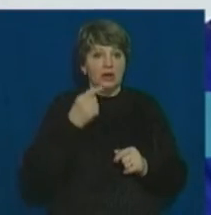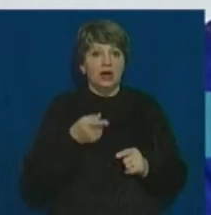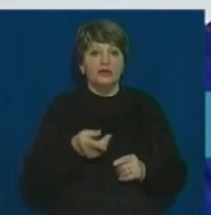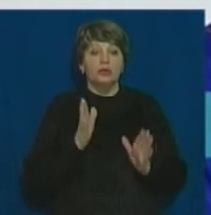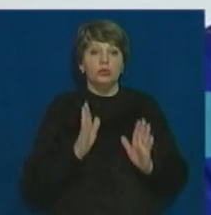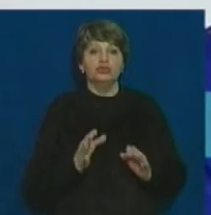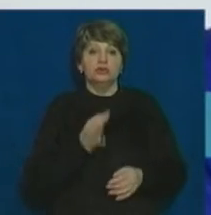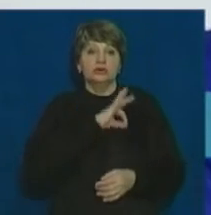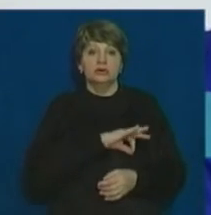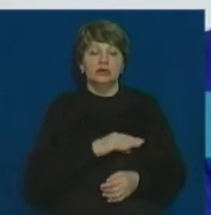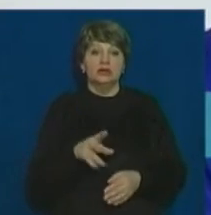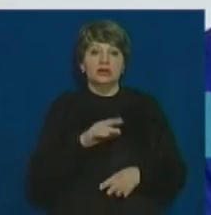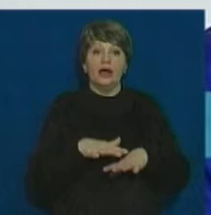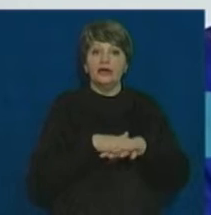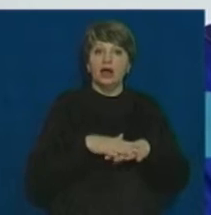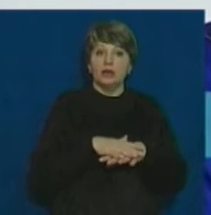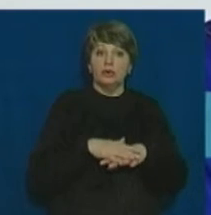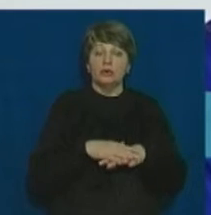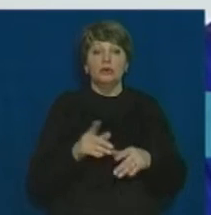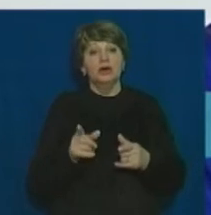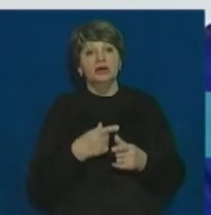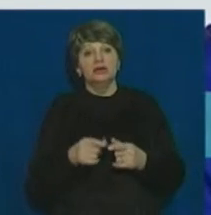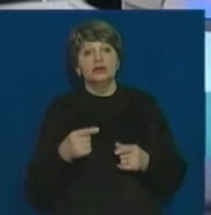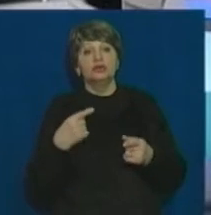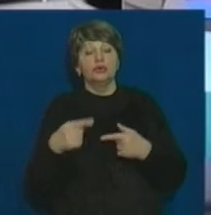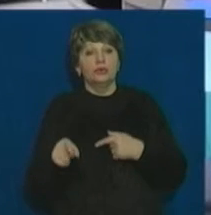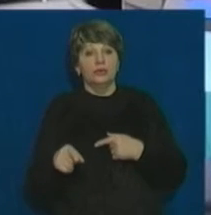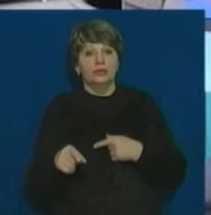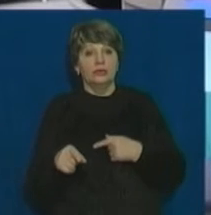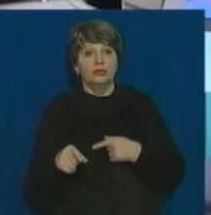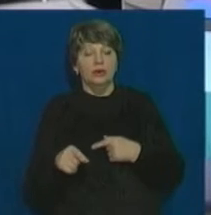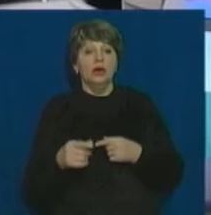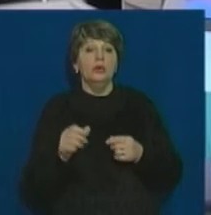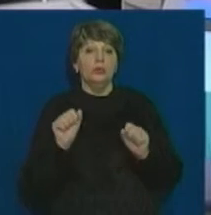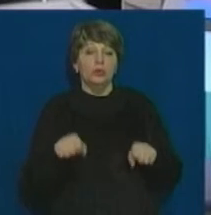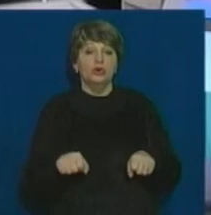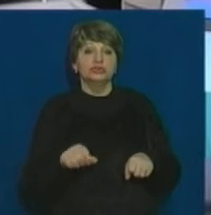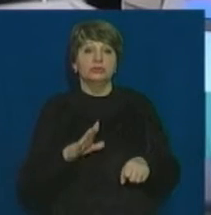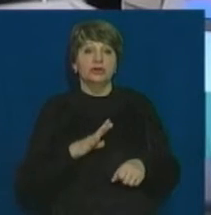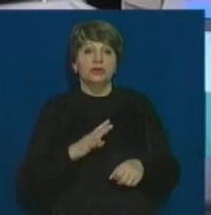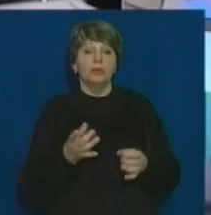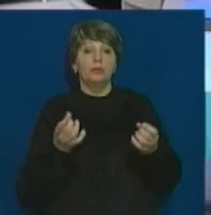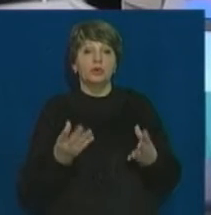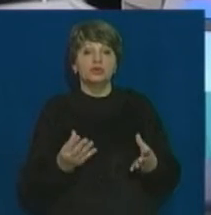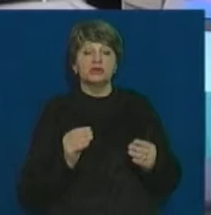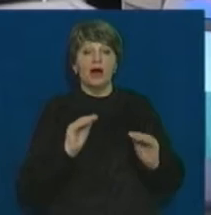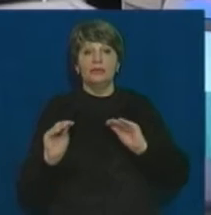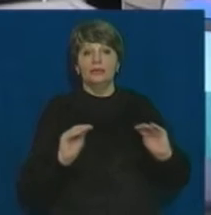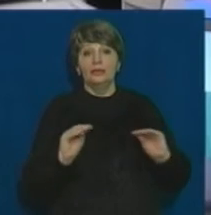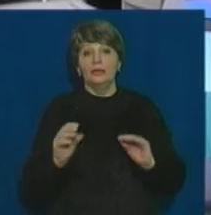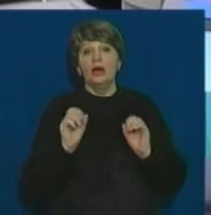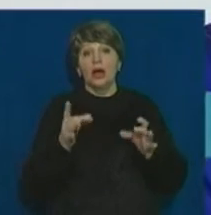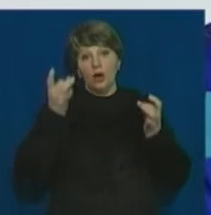для ярмарку, вона може бути використана там, для якихось атракцій, вона може бути просто якби обладнана як місце